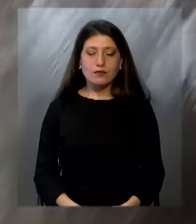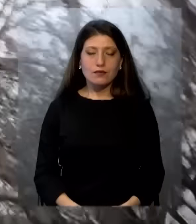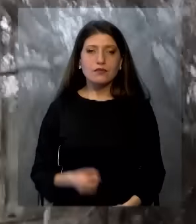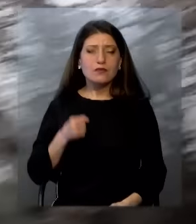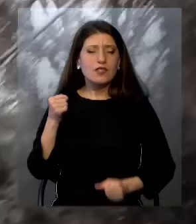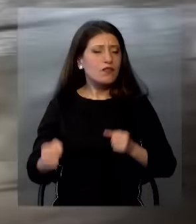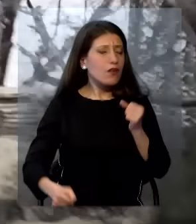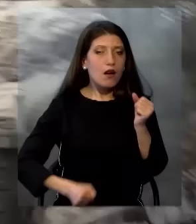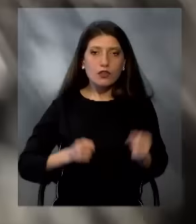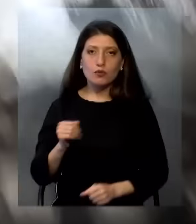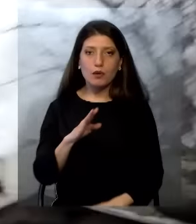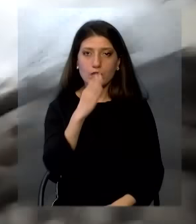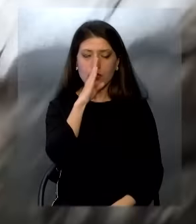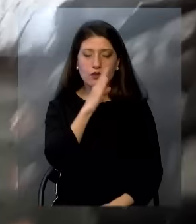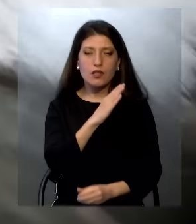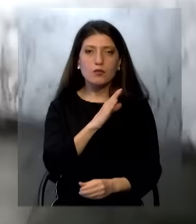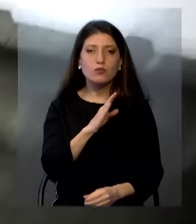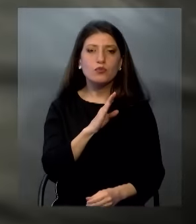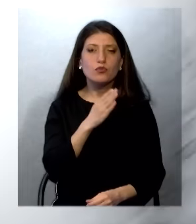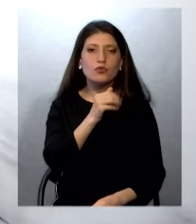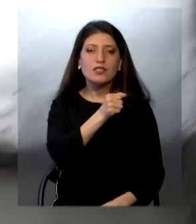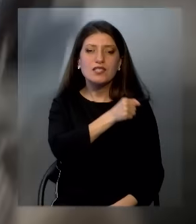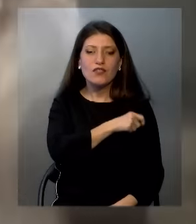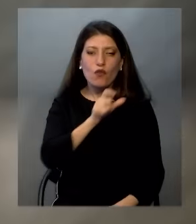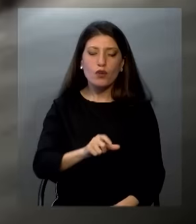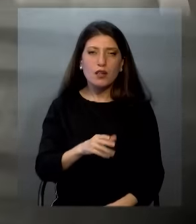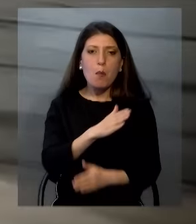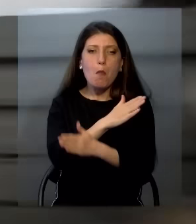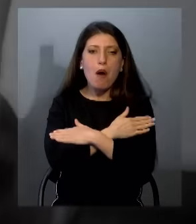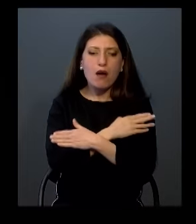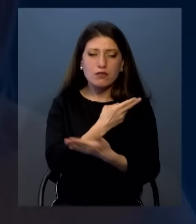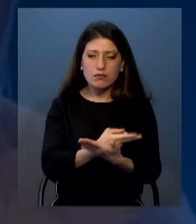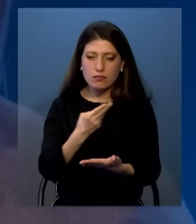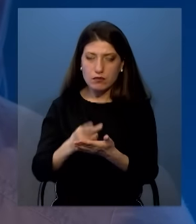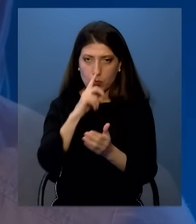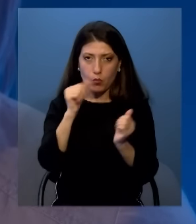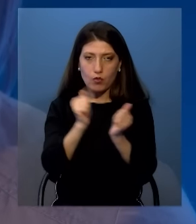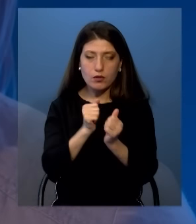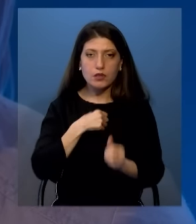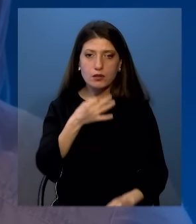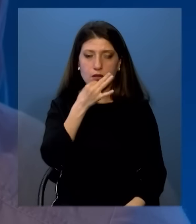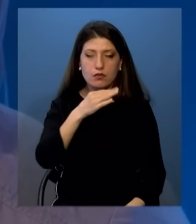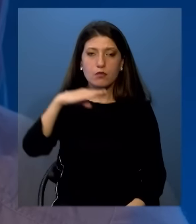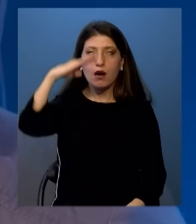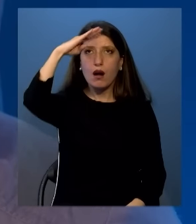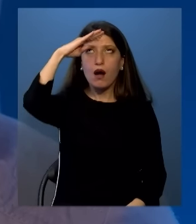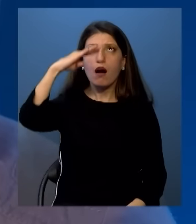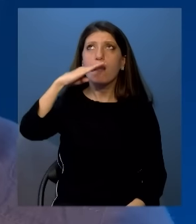Վազում եմ թշնամու զինվորների դիակների կողքով ու ասում, «Հայր մեր,